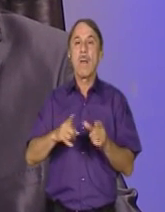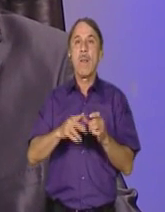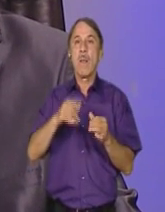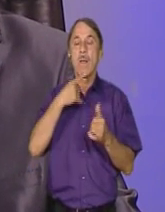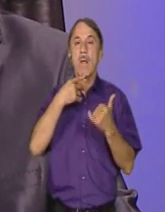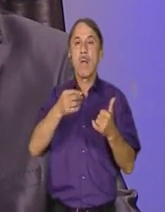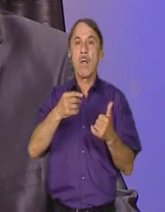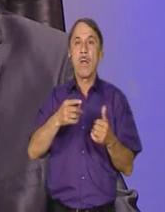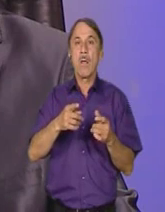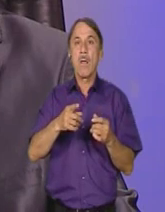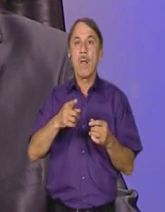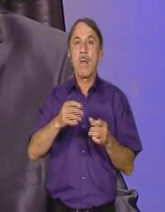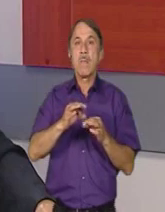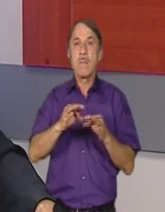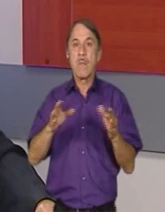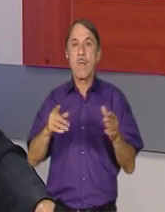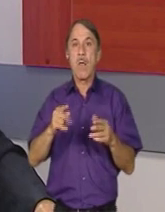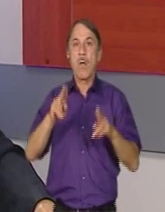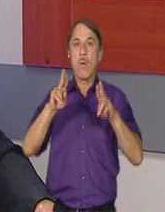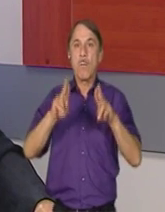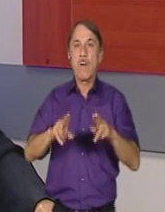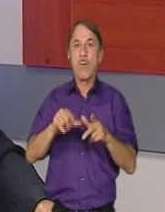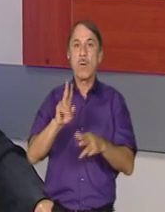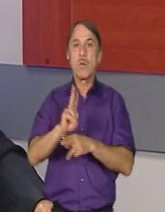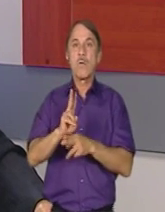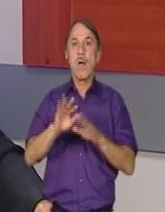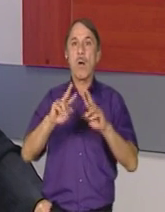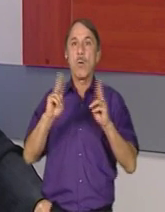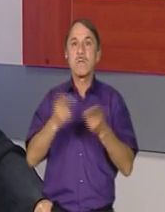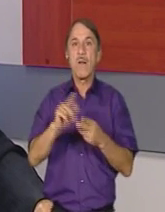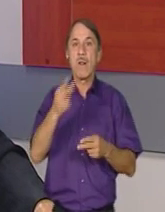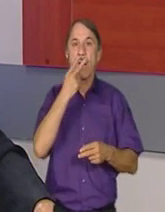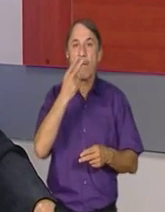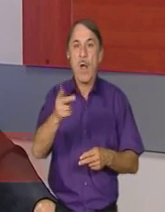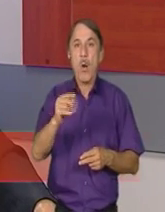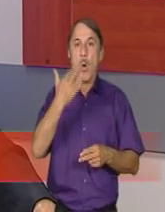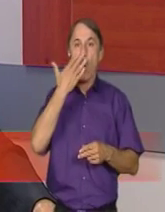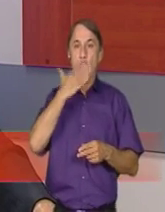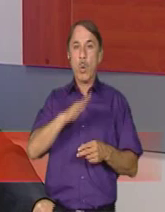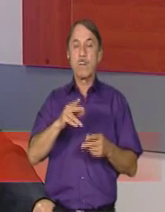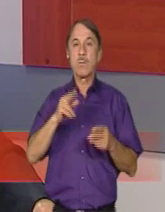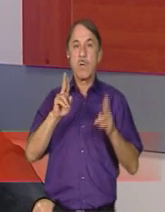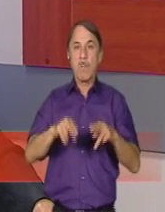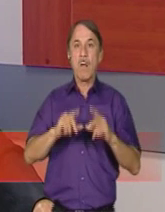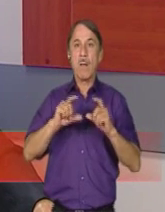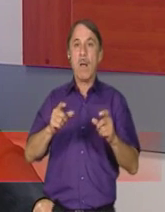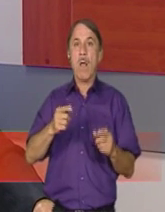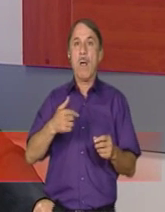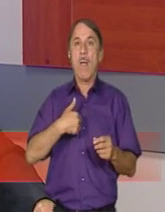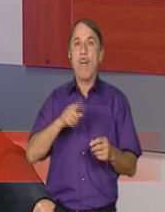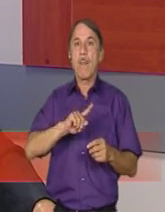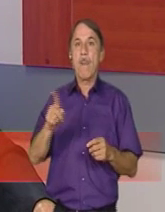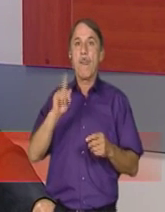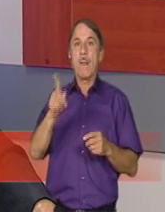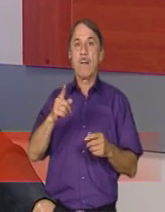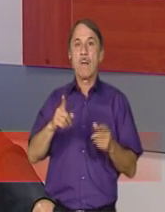rasprodato. Glavni moto toga romana jeste pravimo državu kakvu svet nije video, ako uspemo neće ni videti.